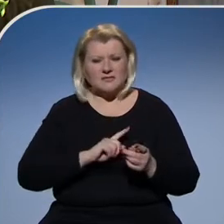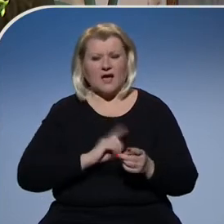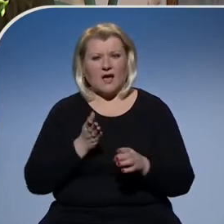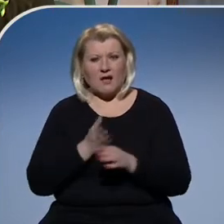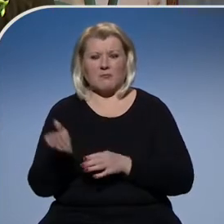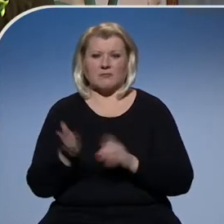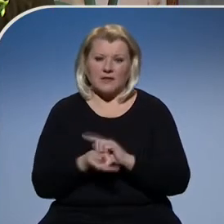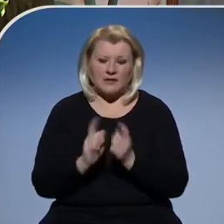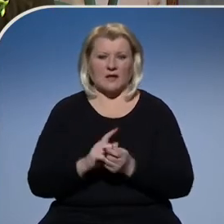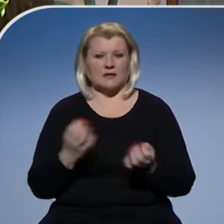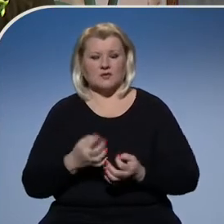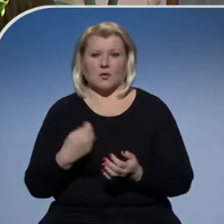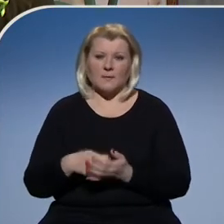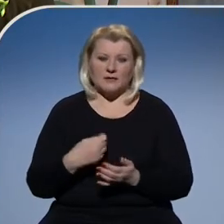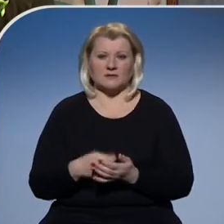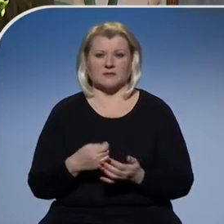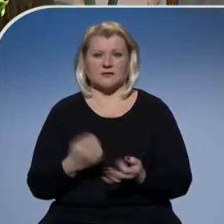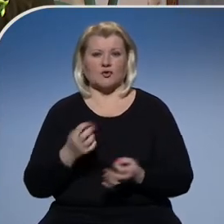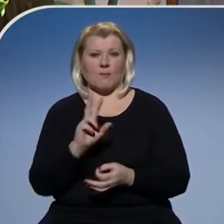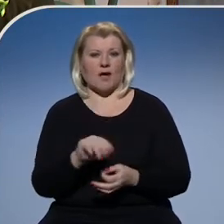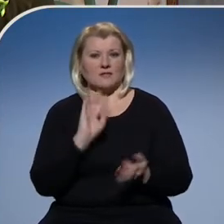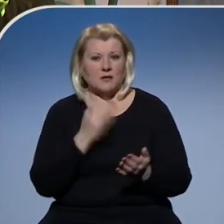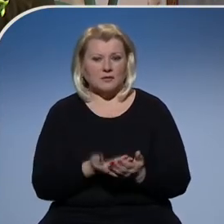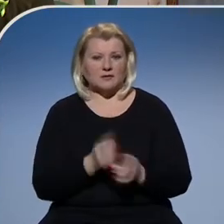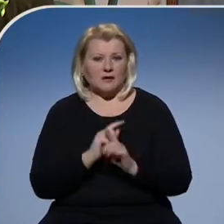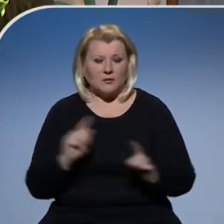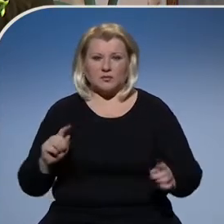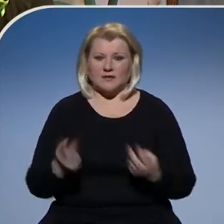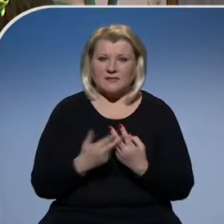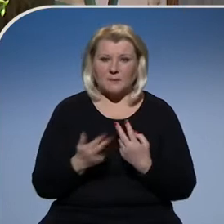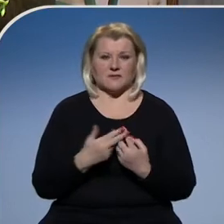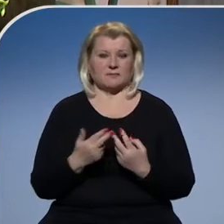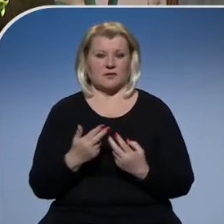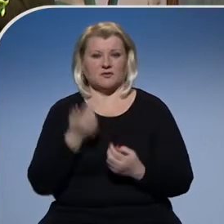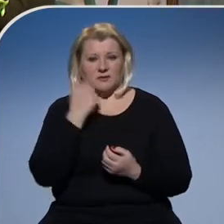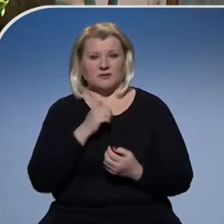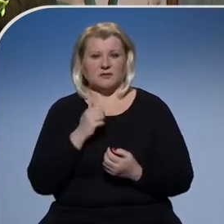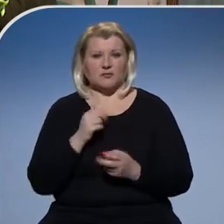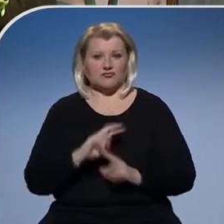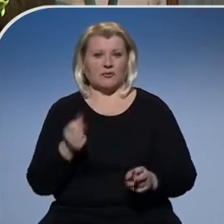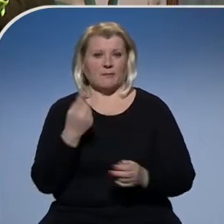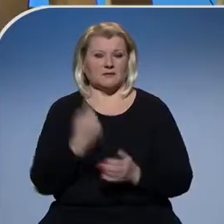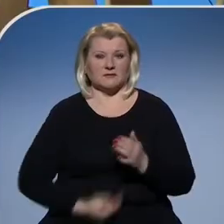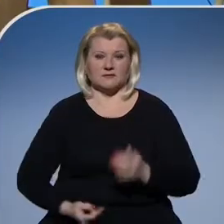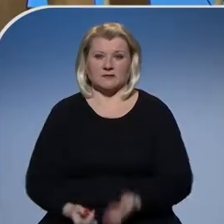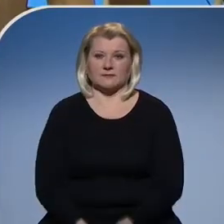různých věcí se objevují na trhu, které jsou velmi nebezpečné, riskantní a lidé při nich mohou ztratit